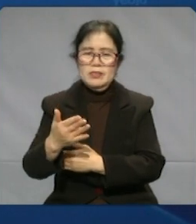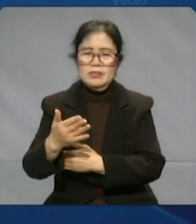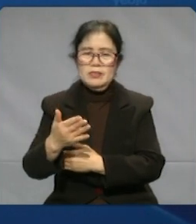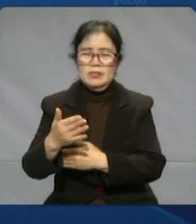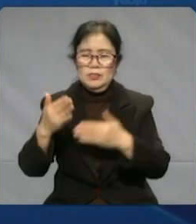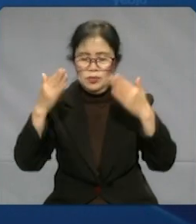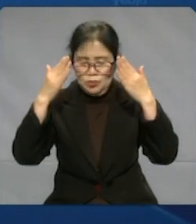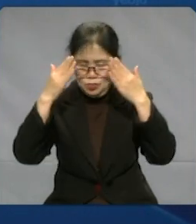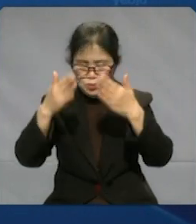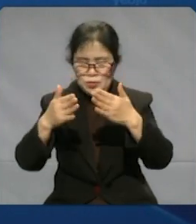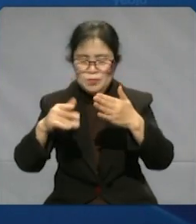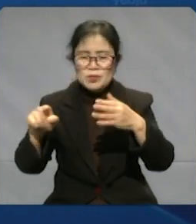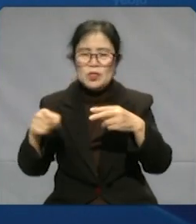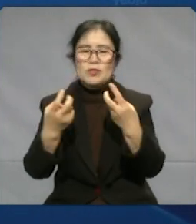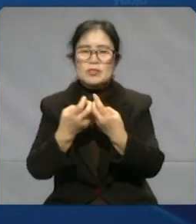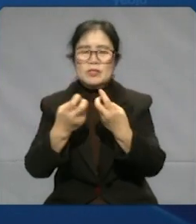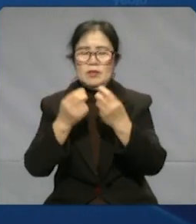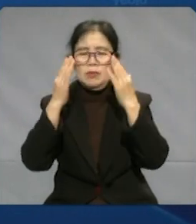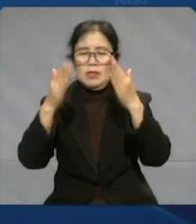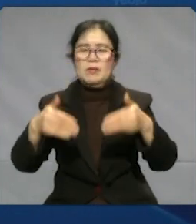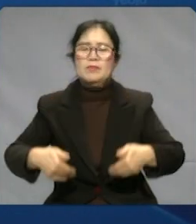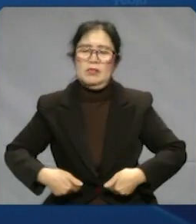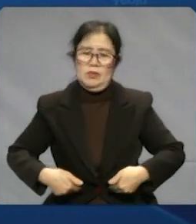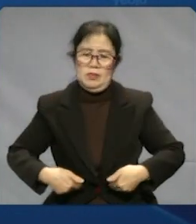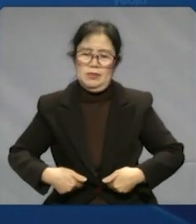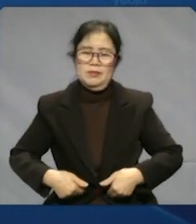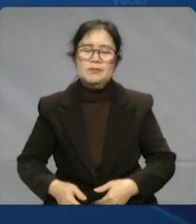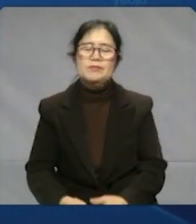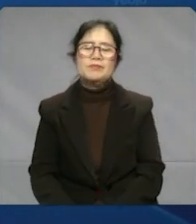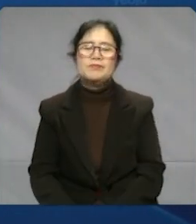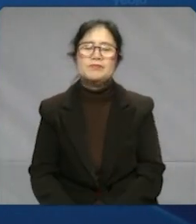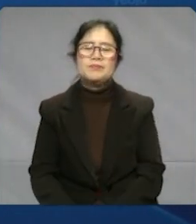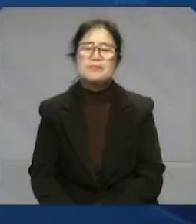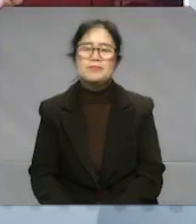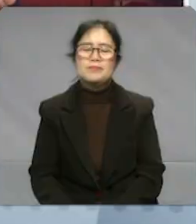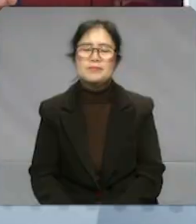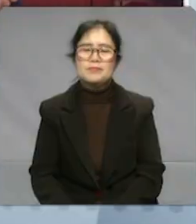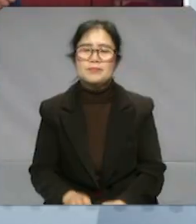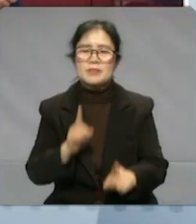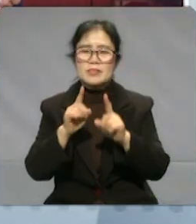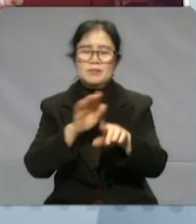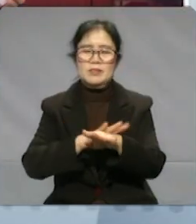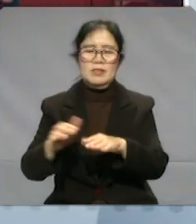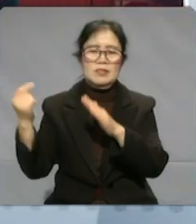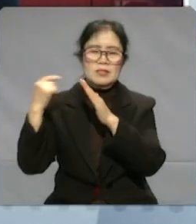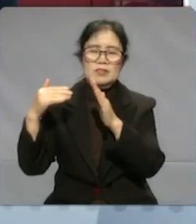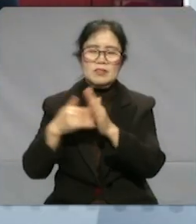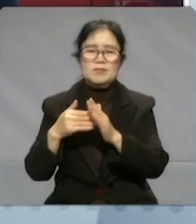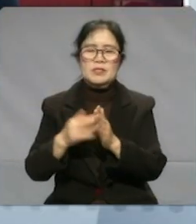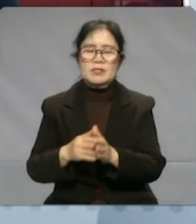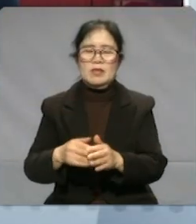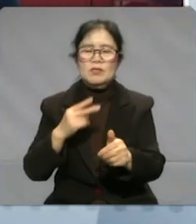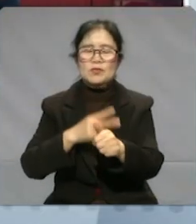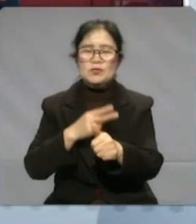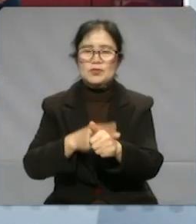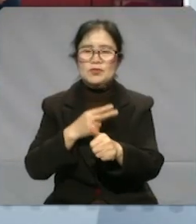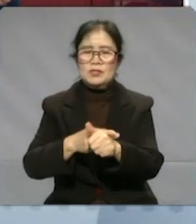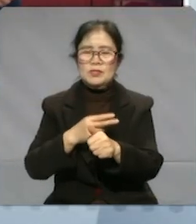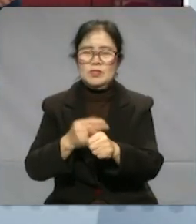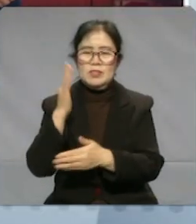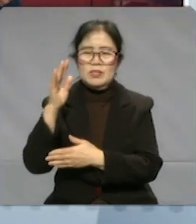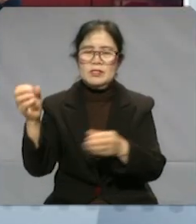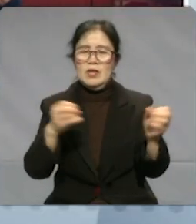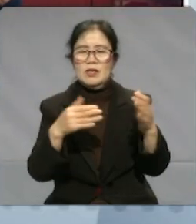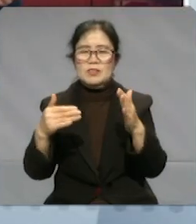두는 정책의 방향이 필요하지 않을까라고 생각이 됩니다. 네, 말씀 잘 들었습니다. 최순종 경기대학교 교수와